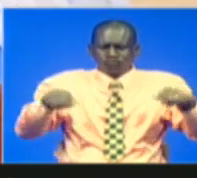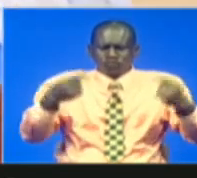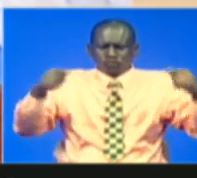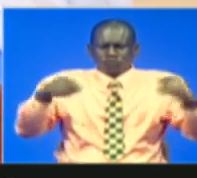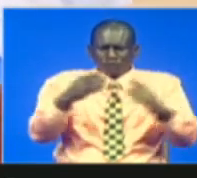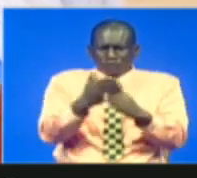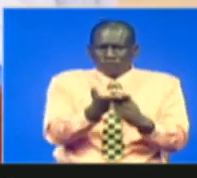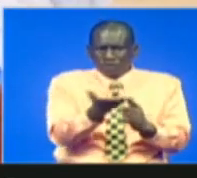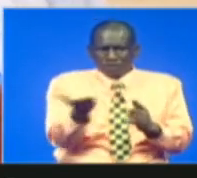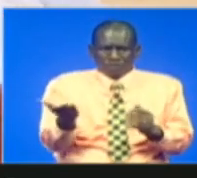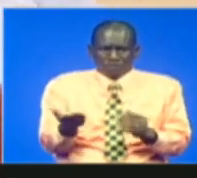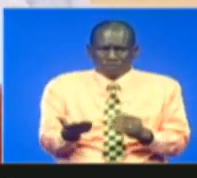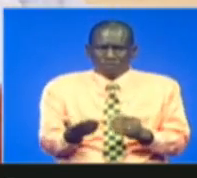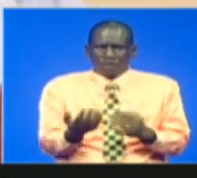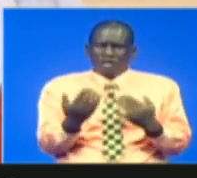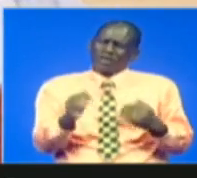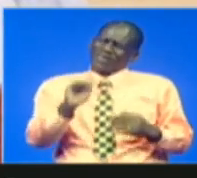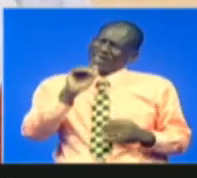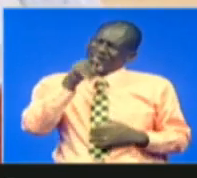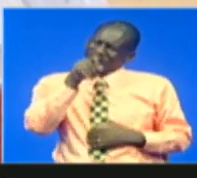yao. Akamuuliza,